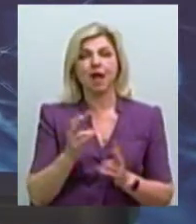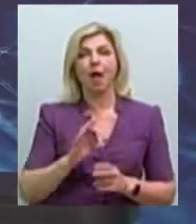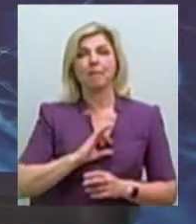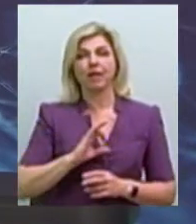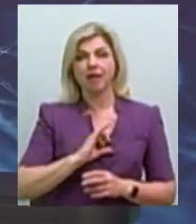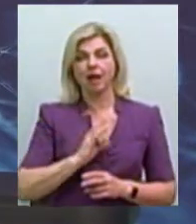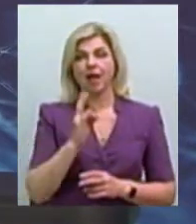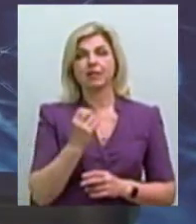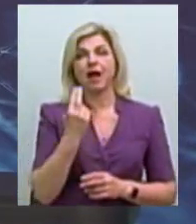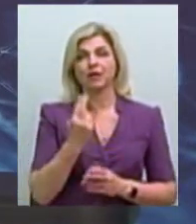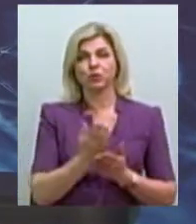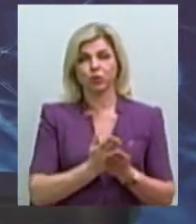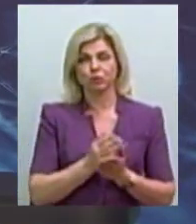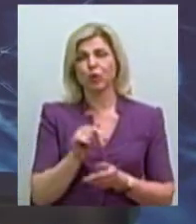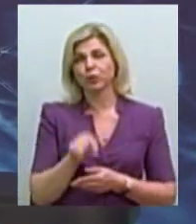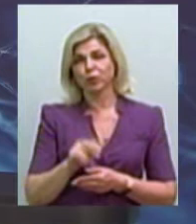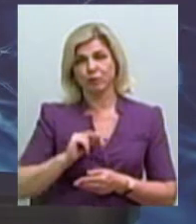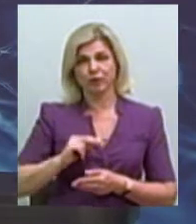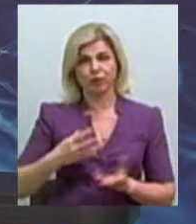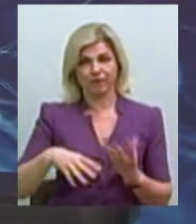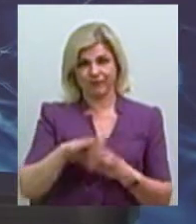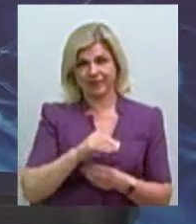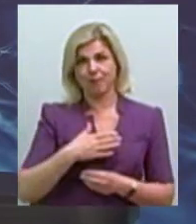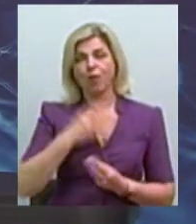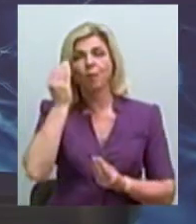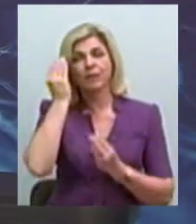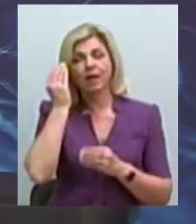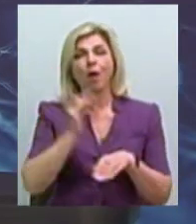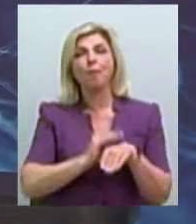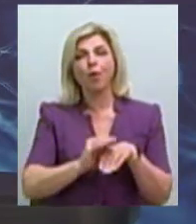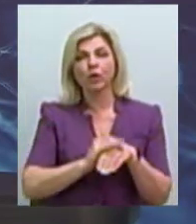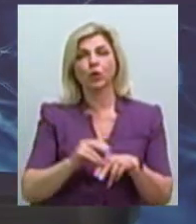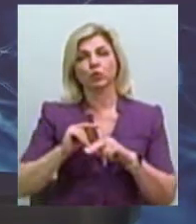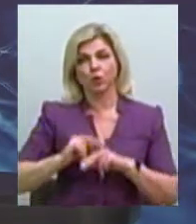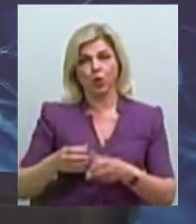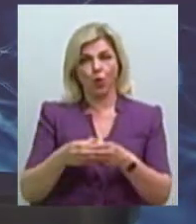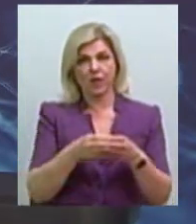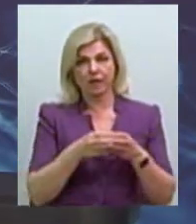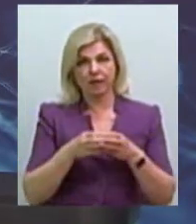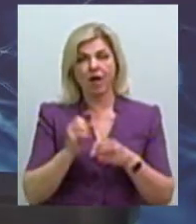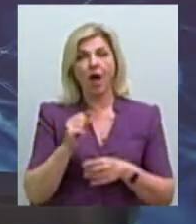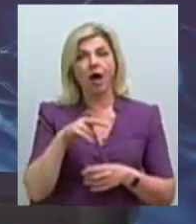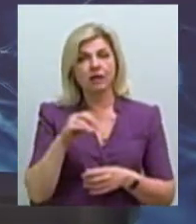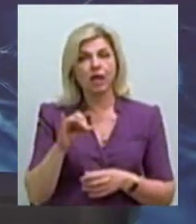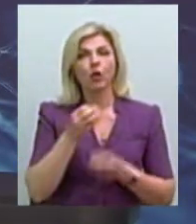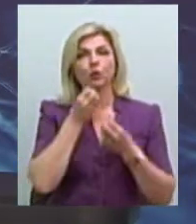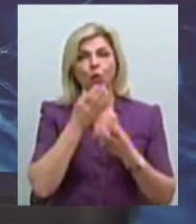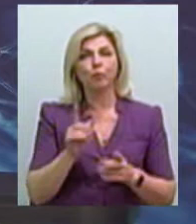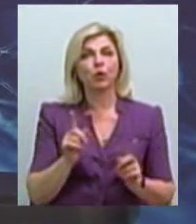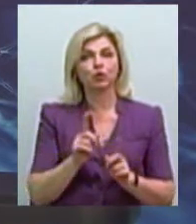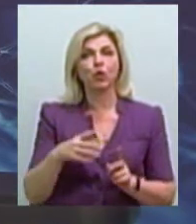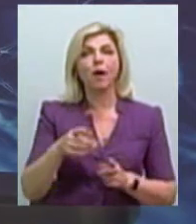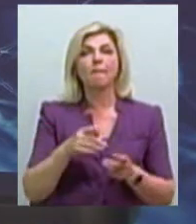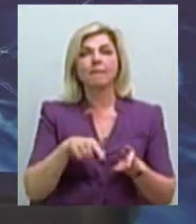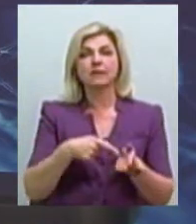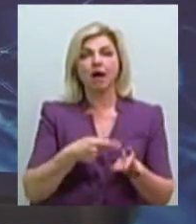національній службі, тут працювали всі. Працював, на мою думку, молодці, трудовий колектив. Але і добре, що все ж таки міська